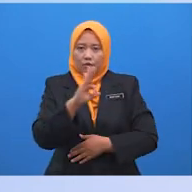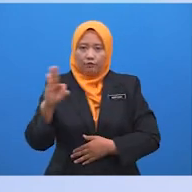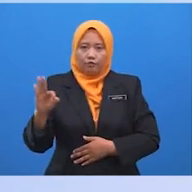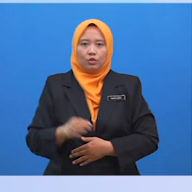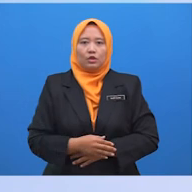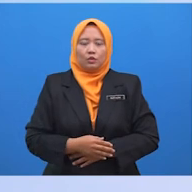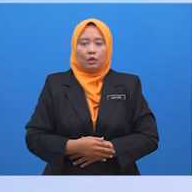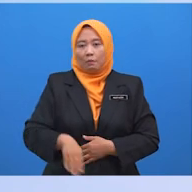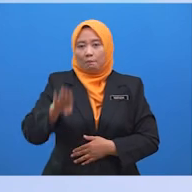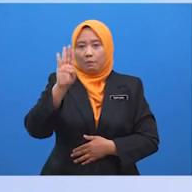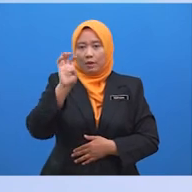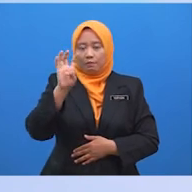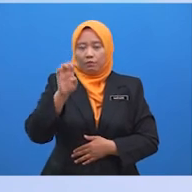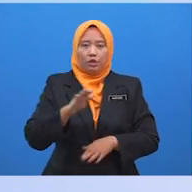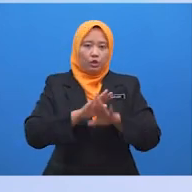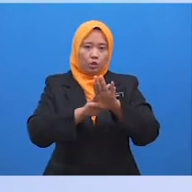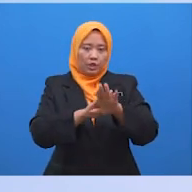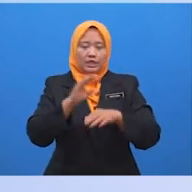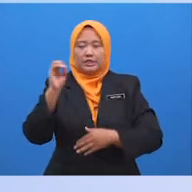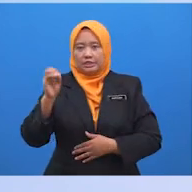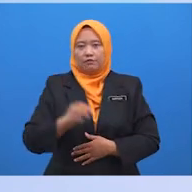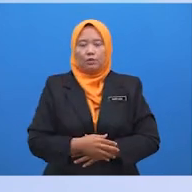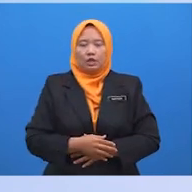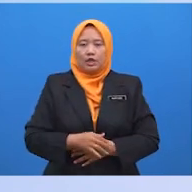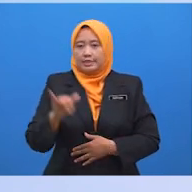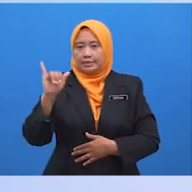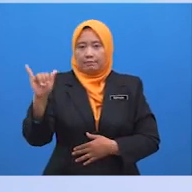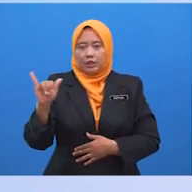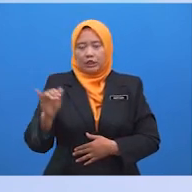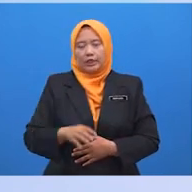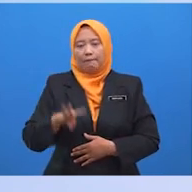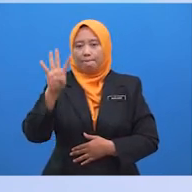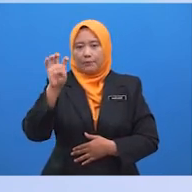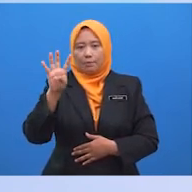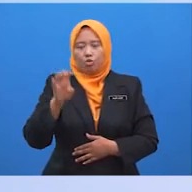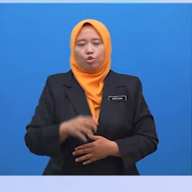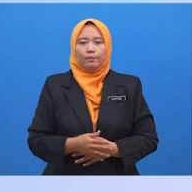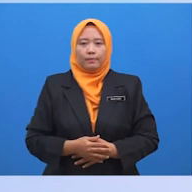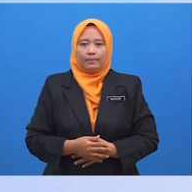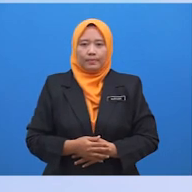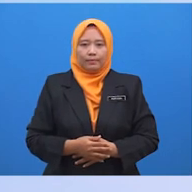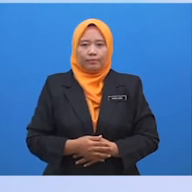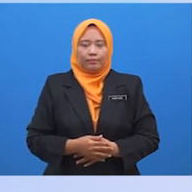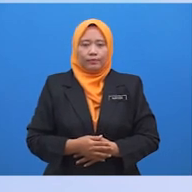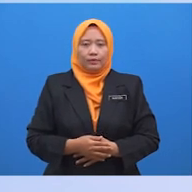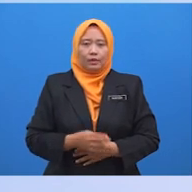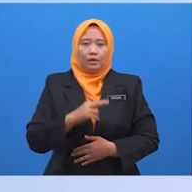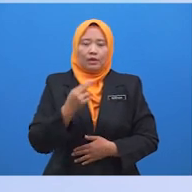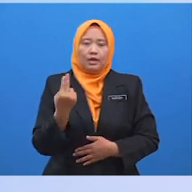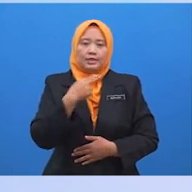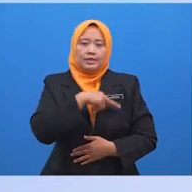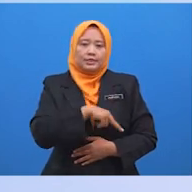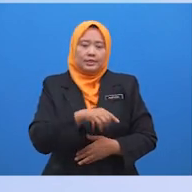ialah 40 tolak sifar sama dengan 40. Hasil